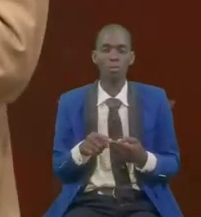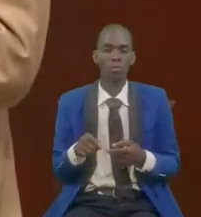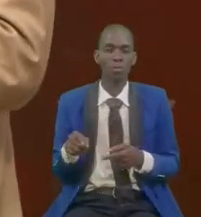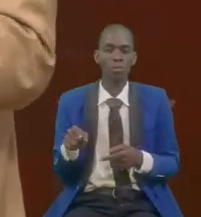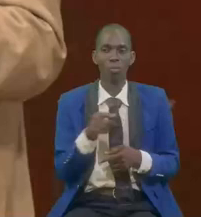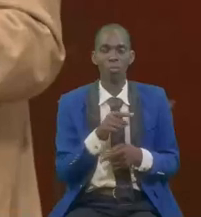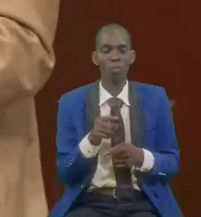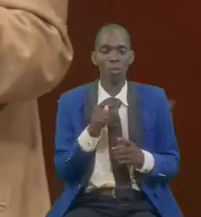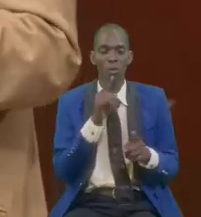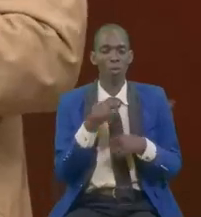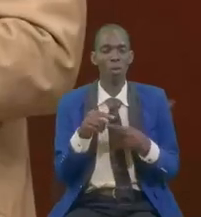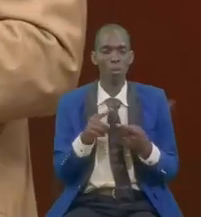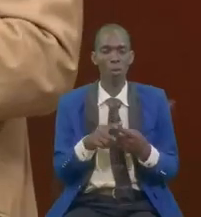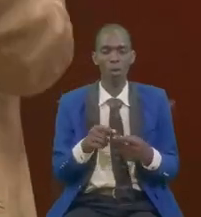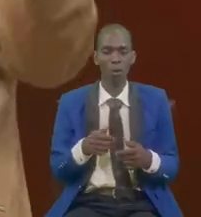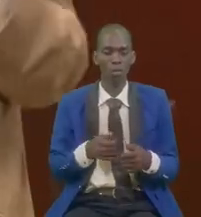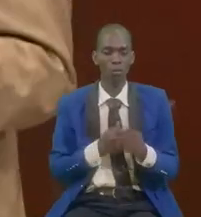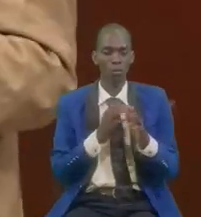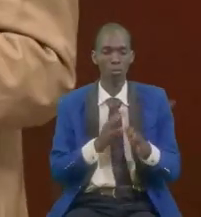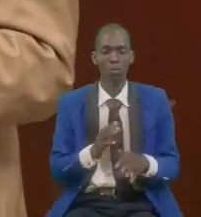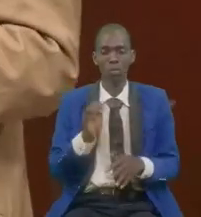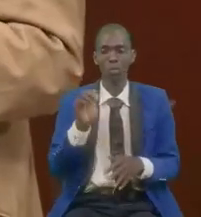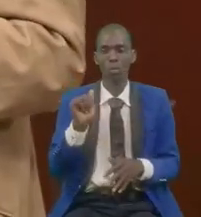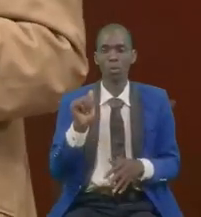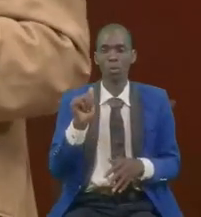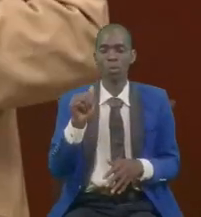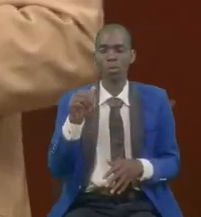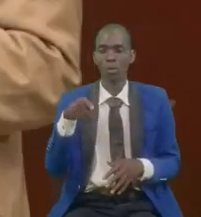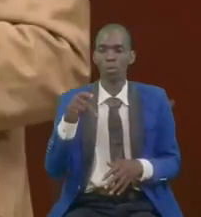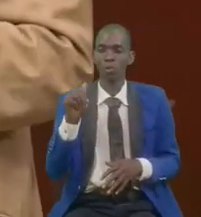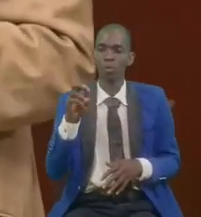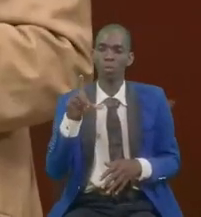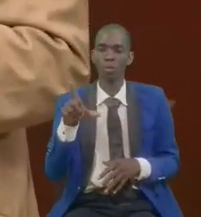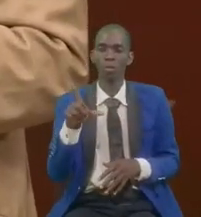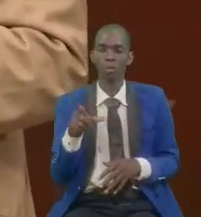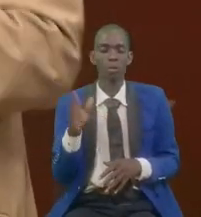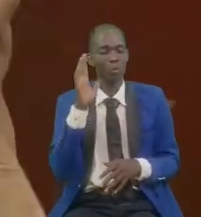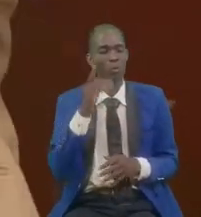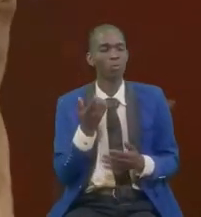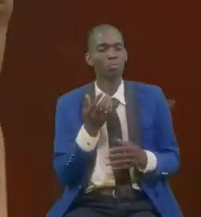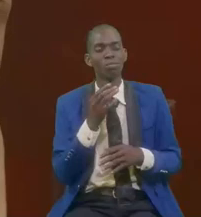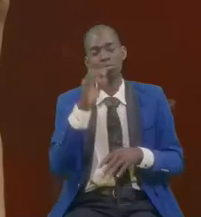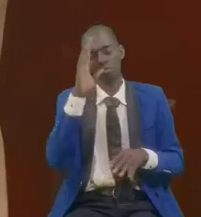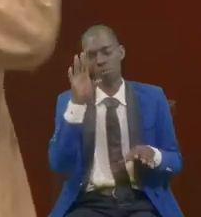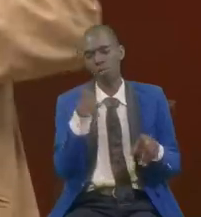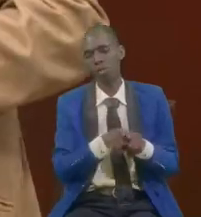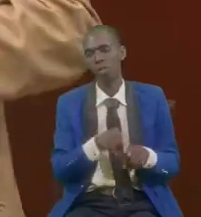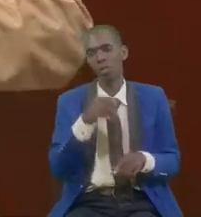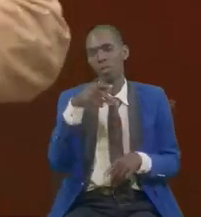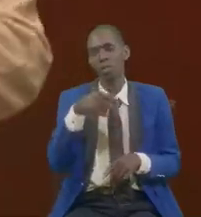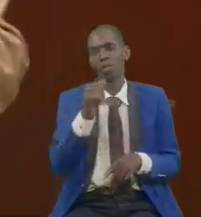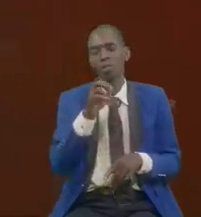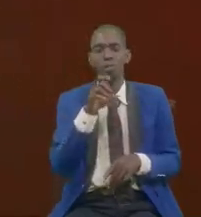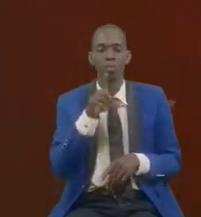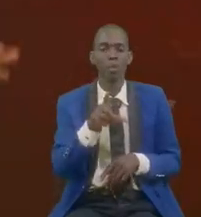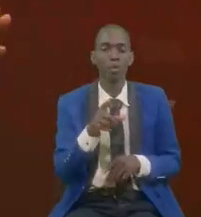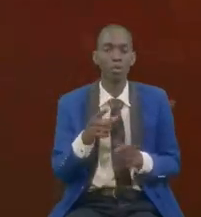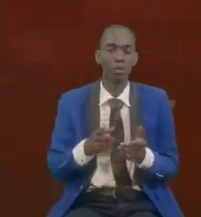quand il parle à l'apôtre Paul, certains disent que frère Paul, c'est assez mauvais.